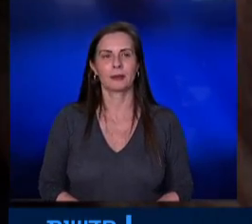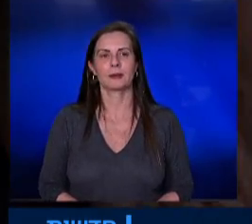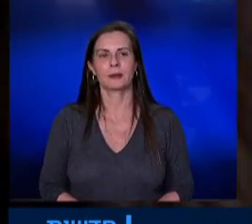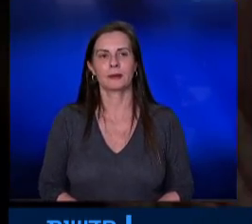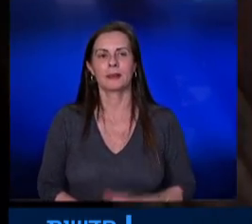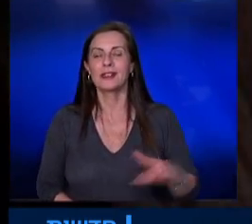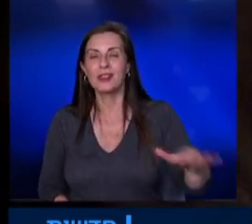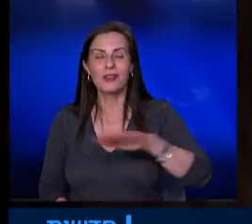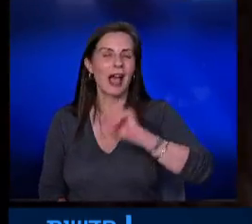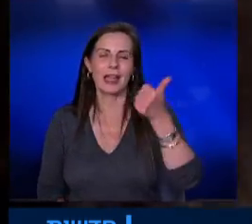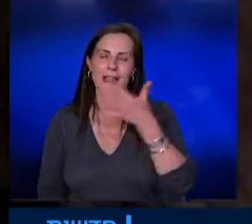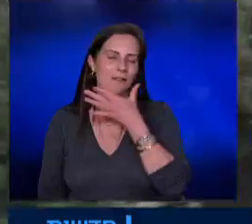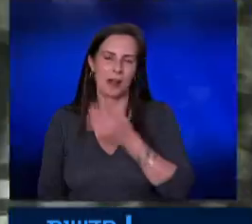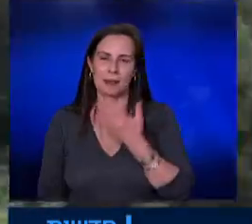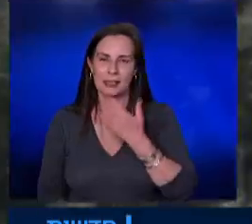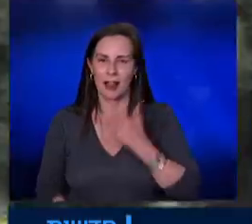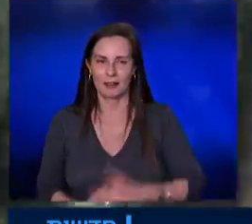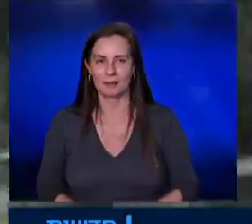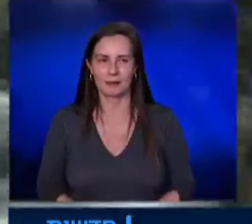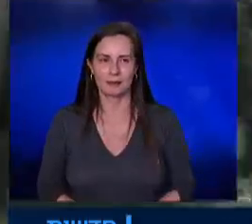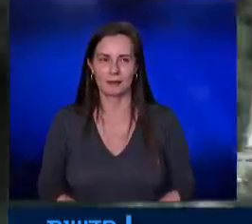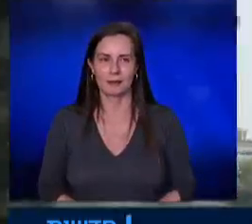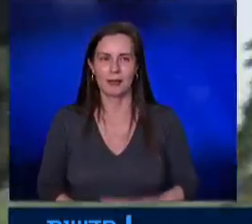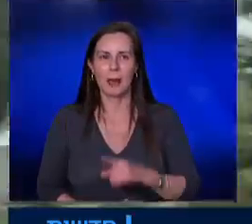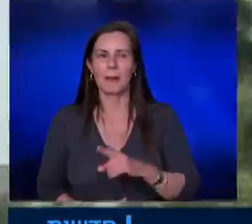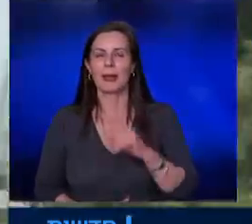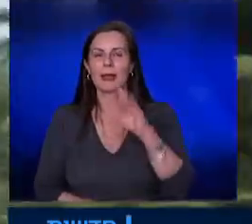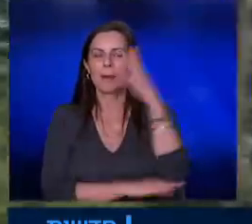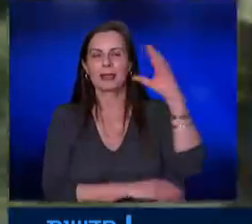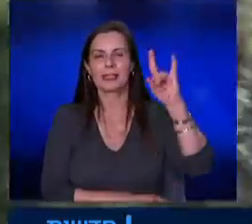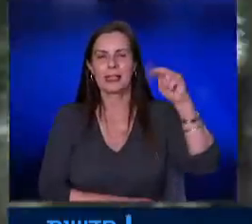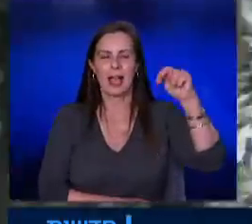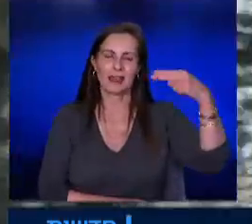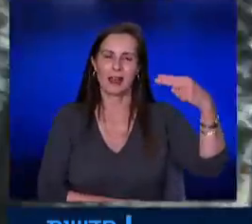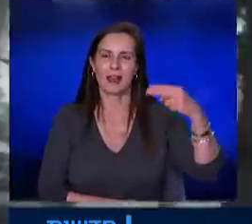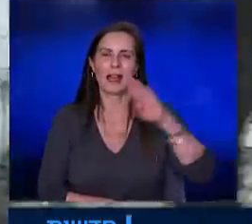זו הסביבה הכי יפה בארץ ישראל, בין פרדס חנה ובנימינה.